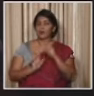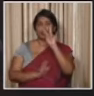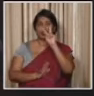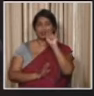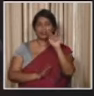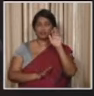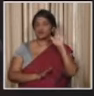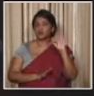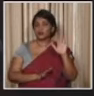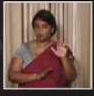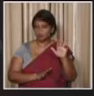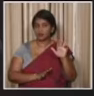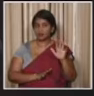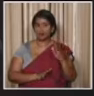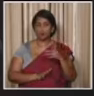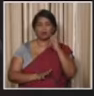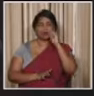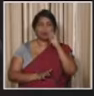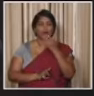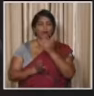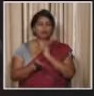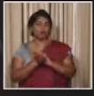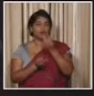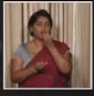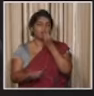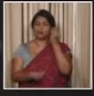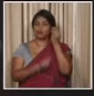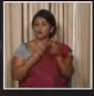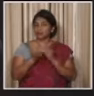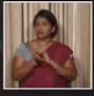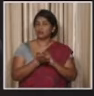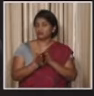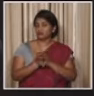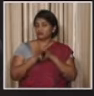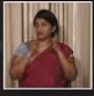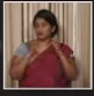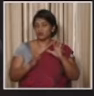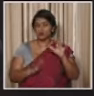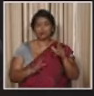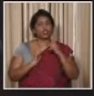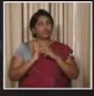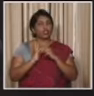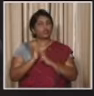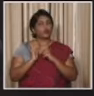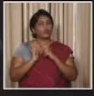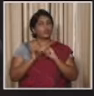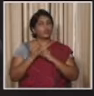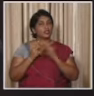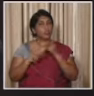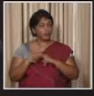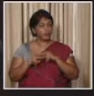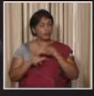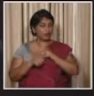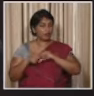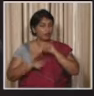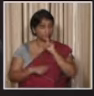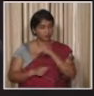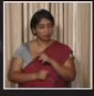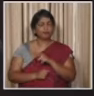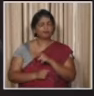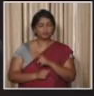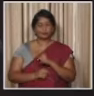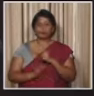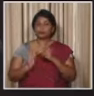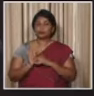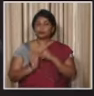dasuma namayak manusia adar denna etatwayata patwela kiyala UNICEF warta dakwana. Etukota